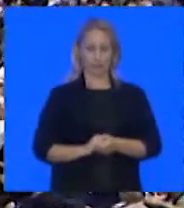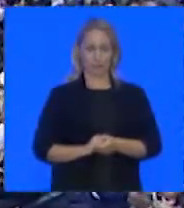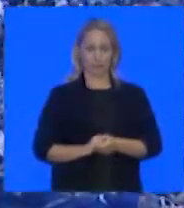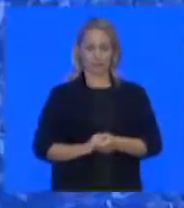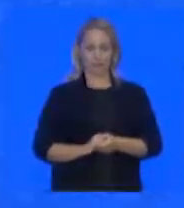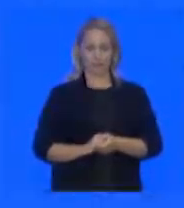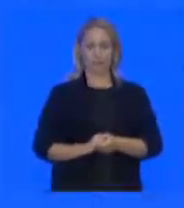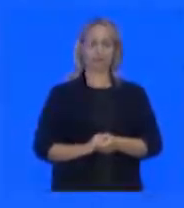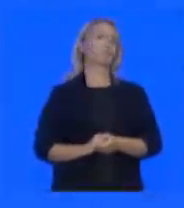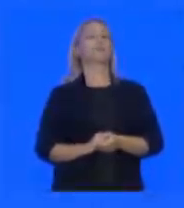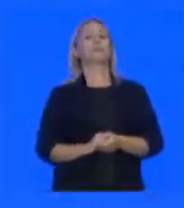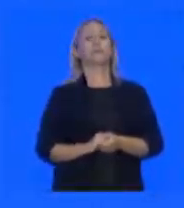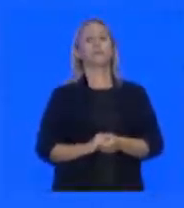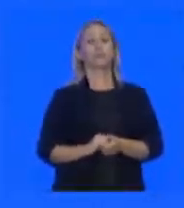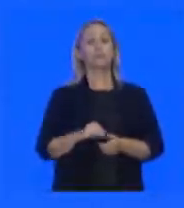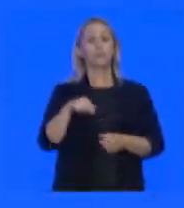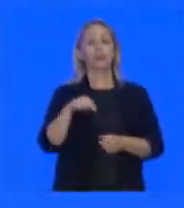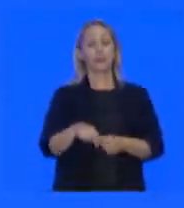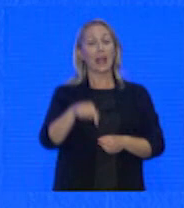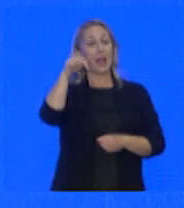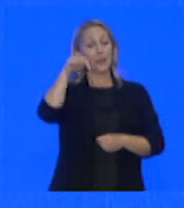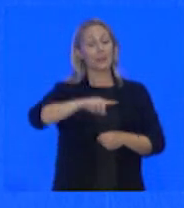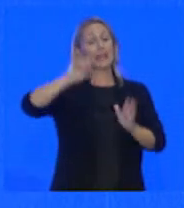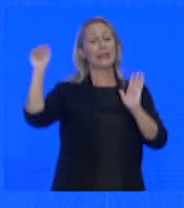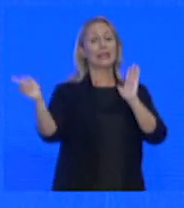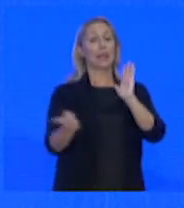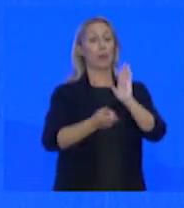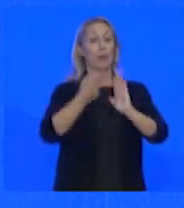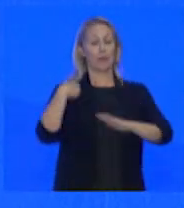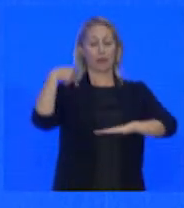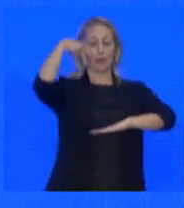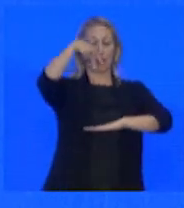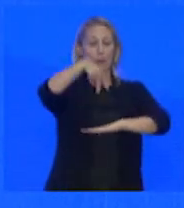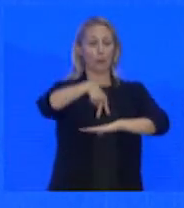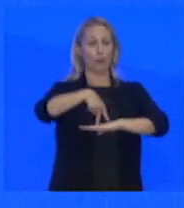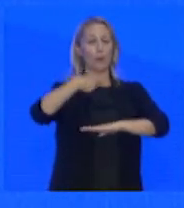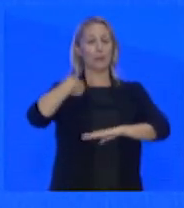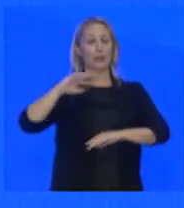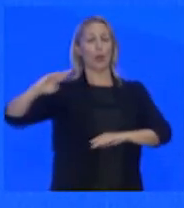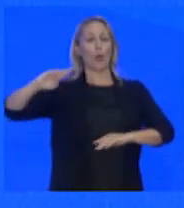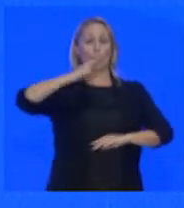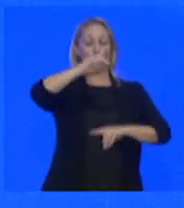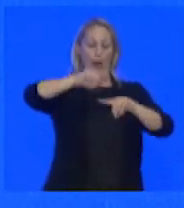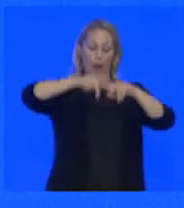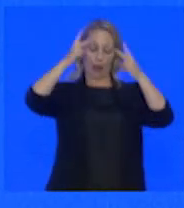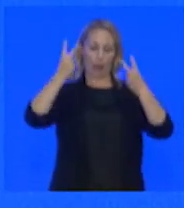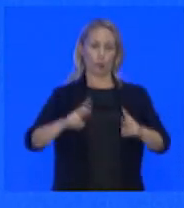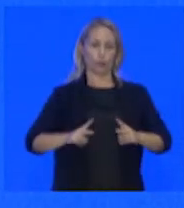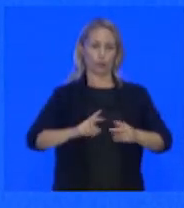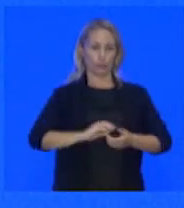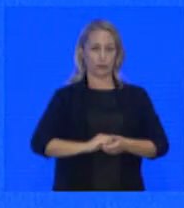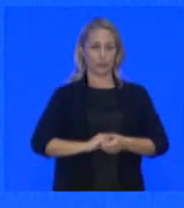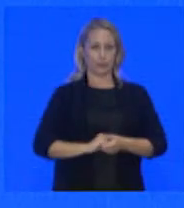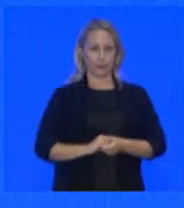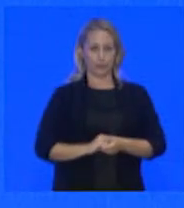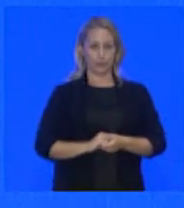Με την απόφαση του ελληνικού λαού σας απευθύνομαι σήμερα για πρώτη φορά από αυτό το βήμα ως Πρωθυπουργός της Ελλάδος.